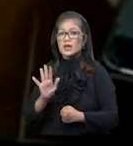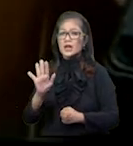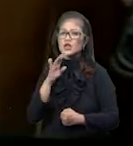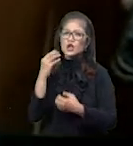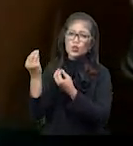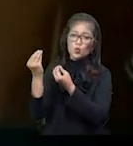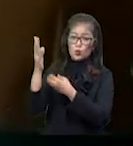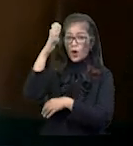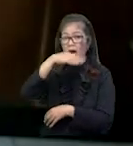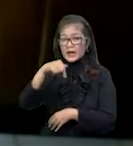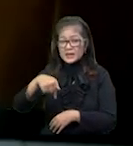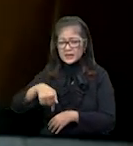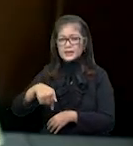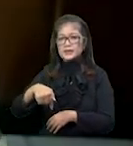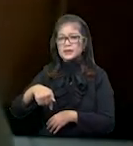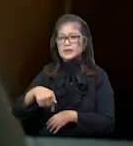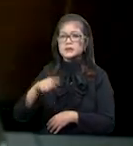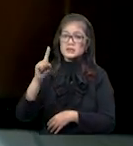39 yang